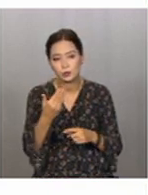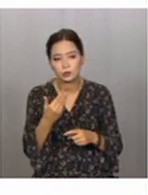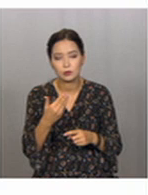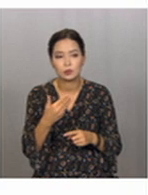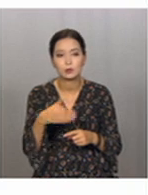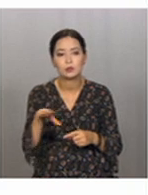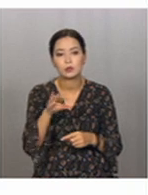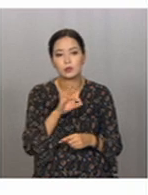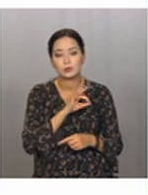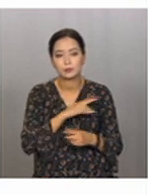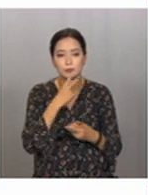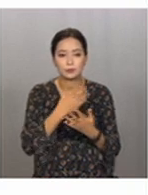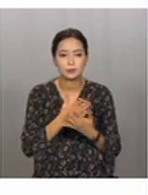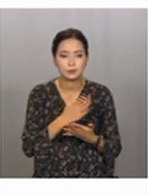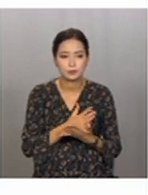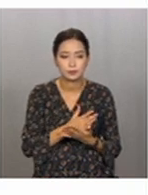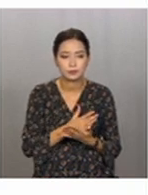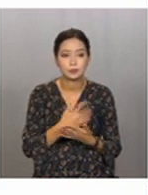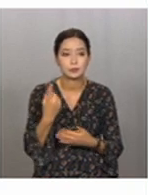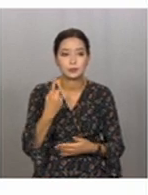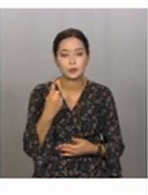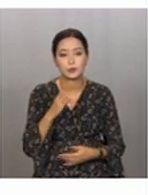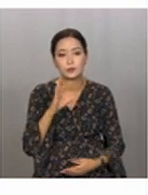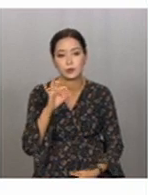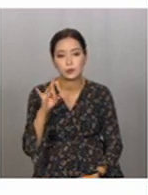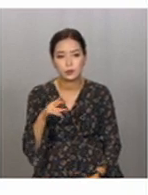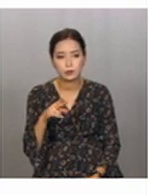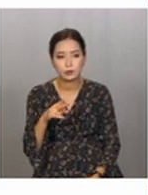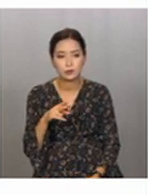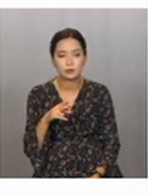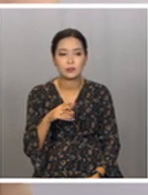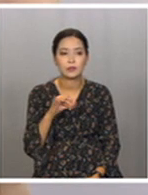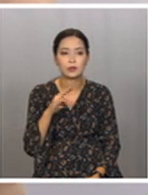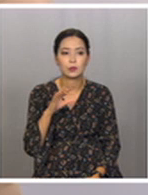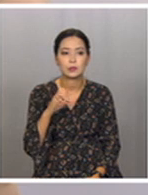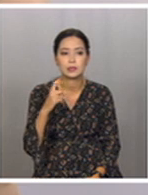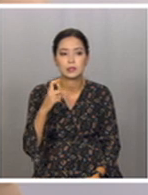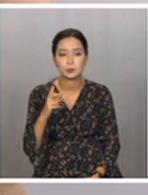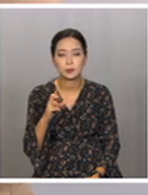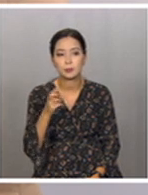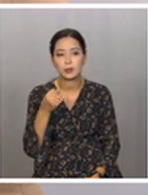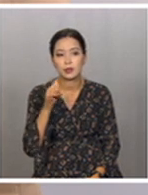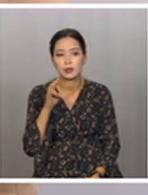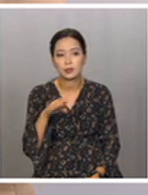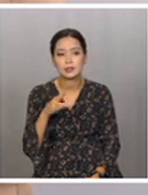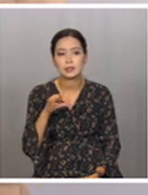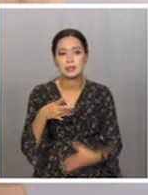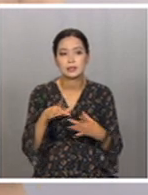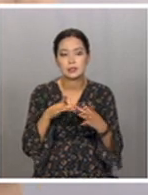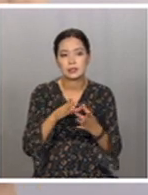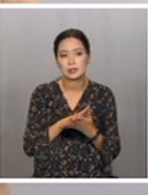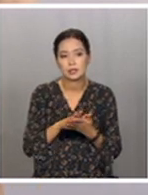қойғым келіп отыр. Бірінші, Word, Windows XP, Paint, дискті